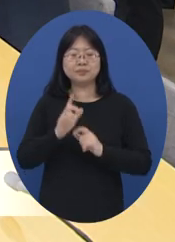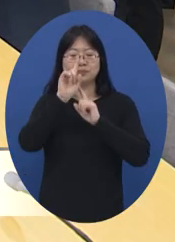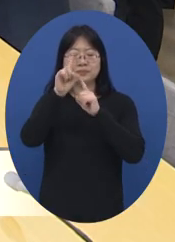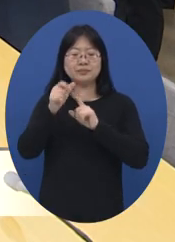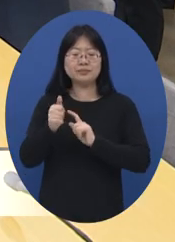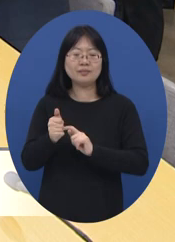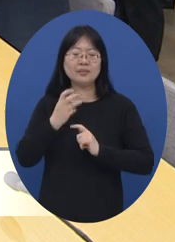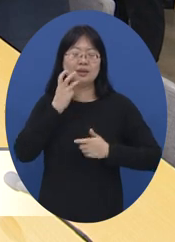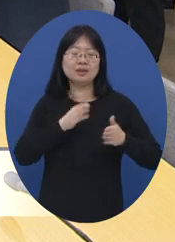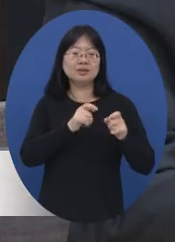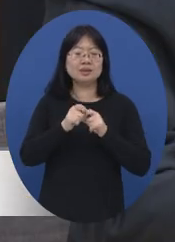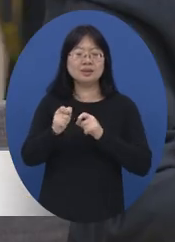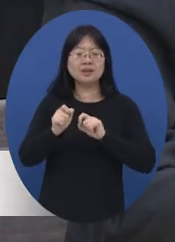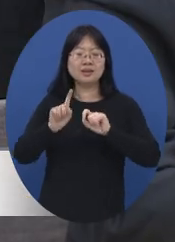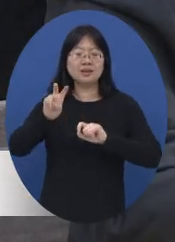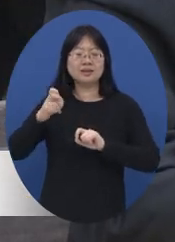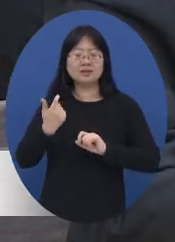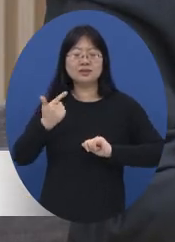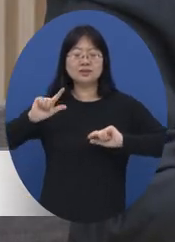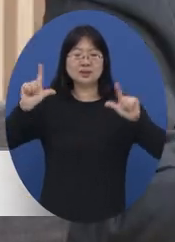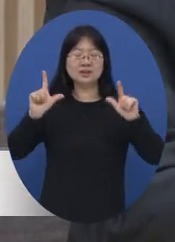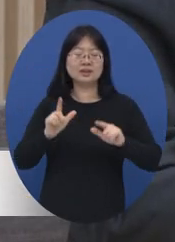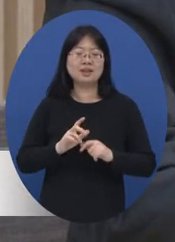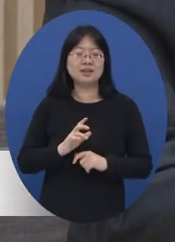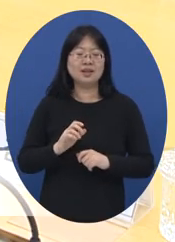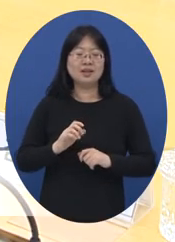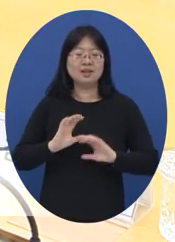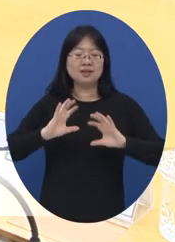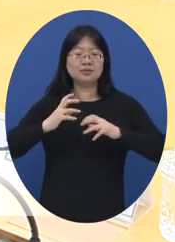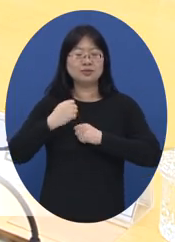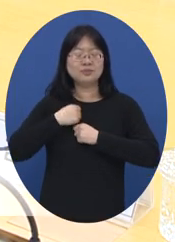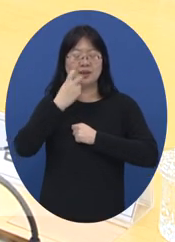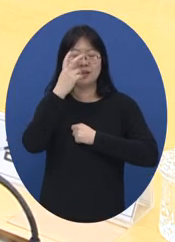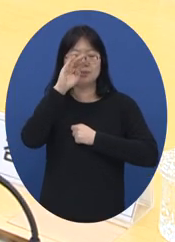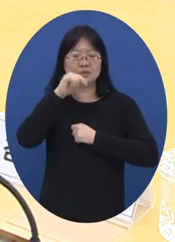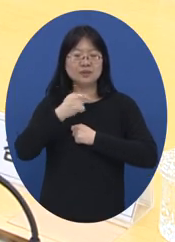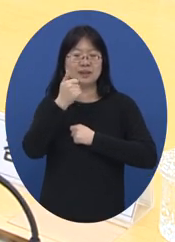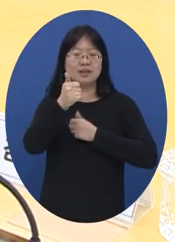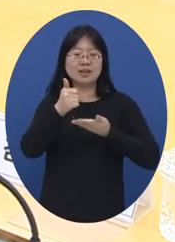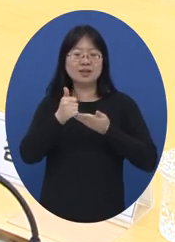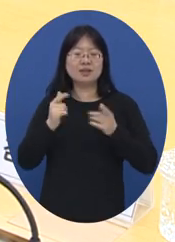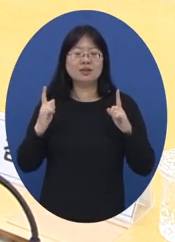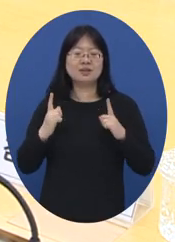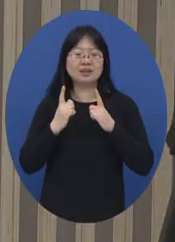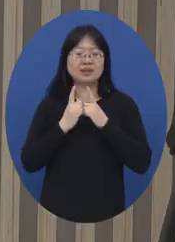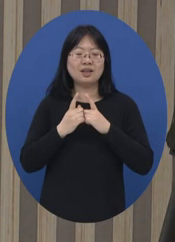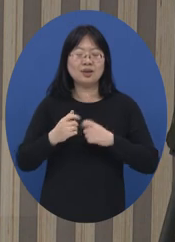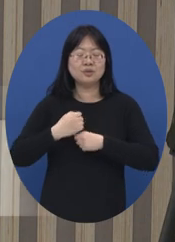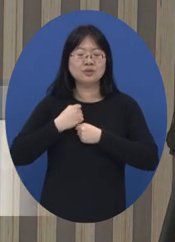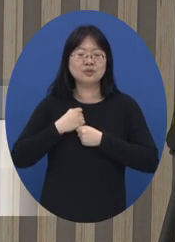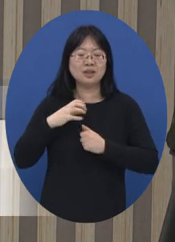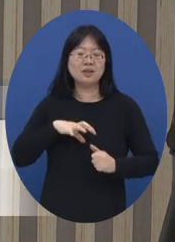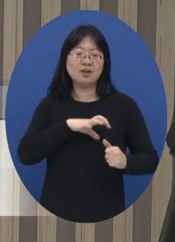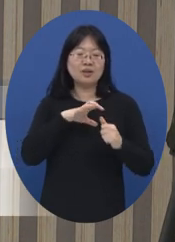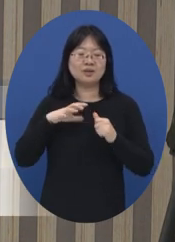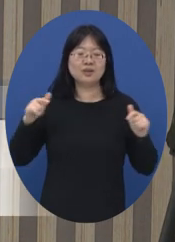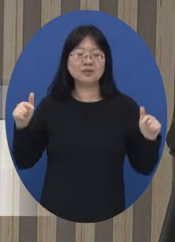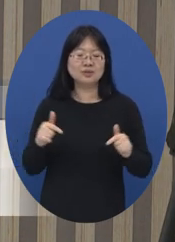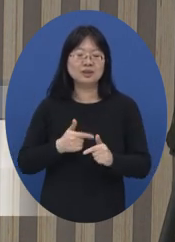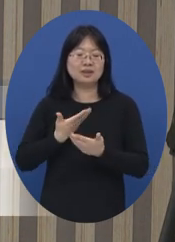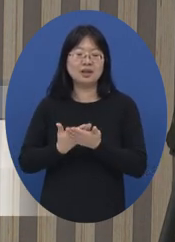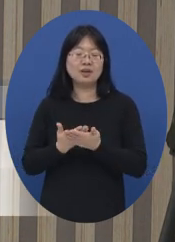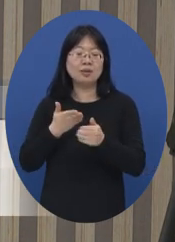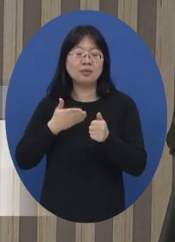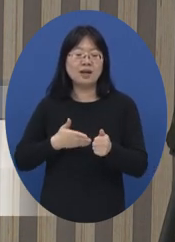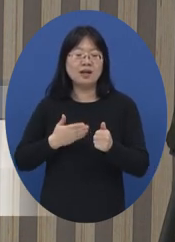이재명 경기도지사가 26일 정경두 국방부 장관을 만나 군사규제 완화를 요청했습니다. 북한과 접경하고 있는